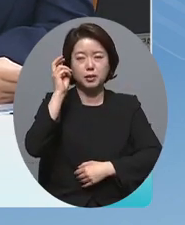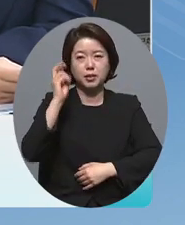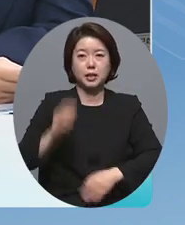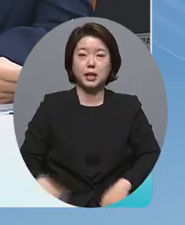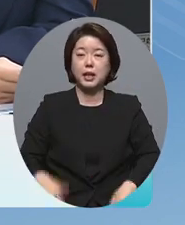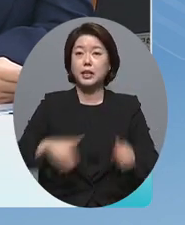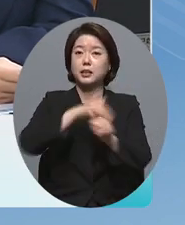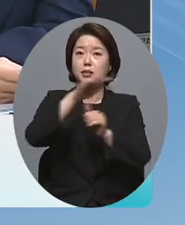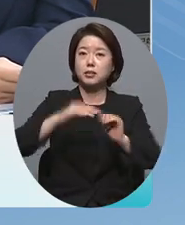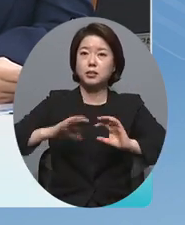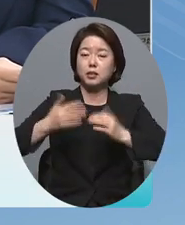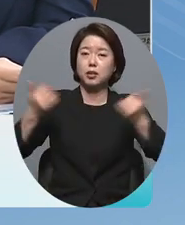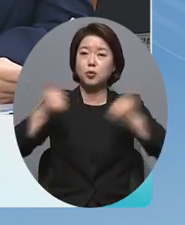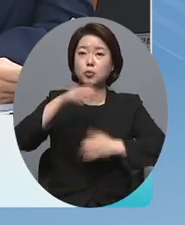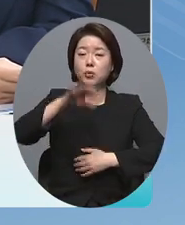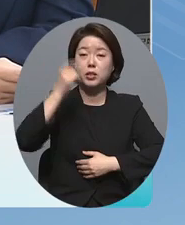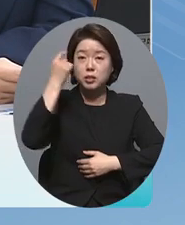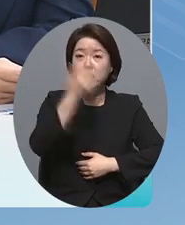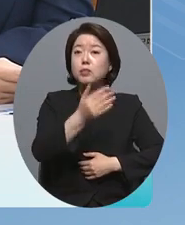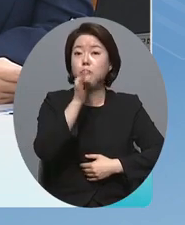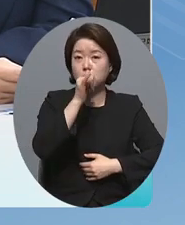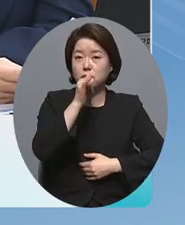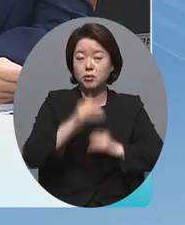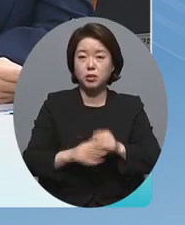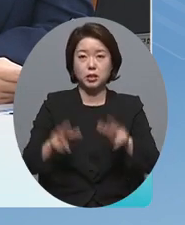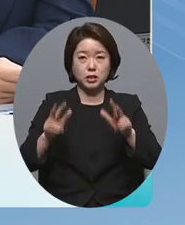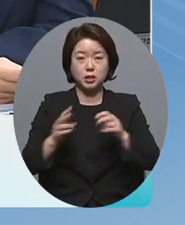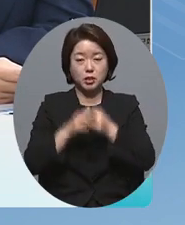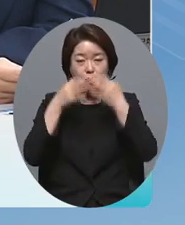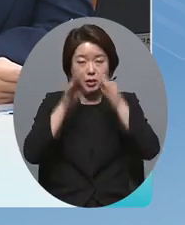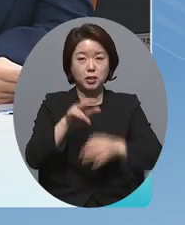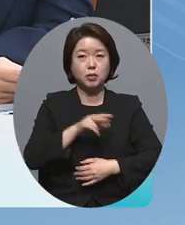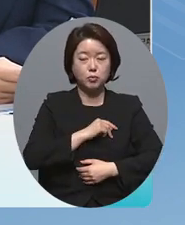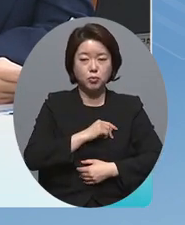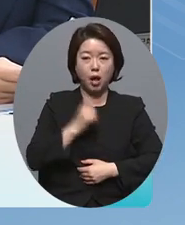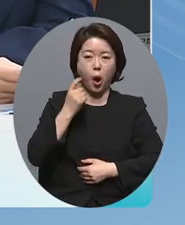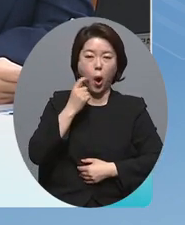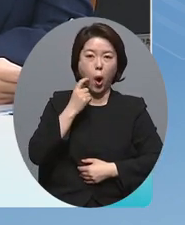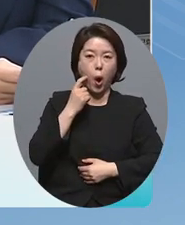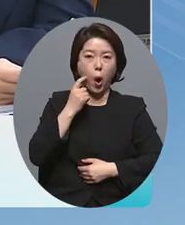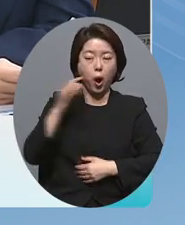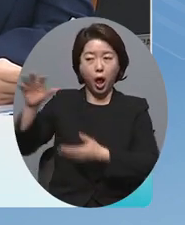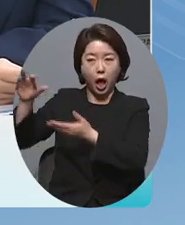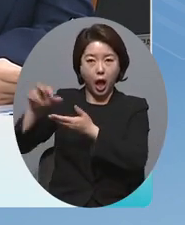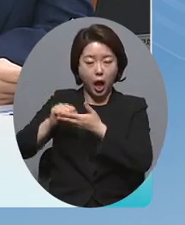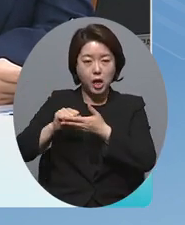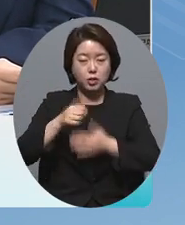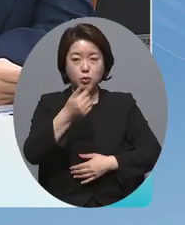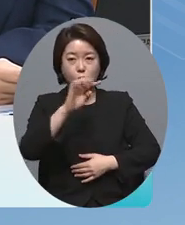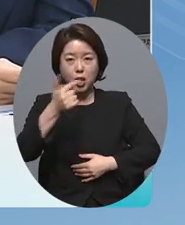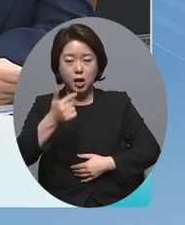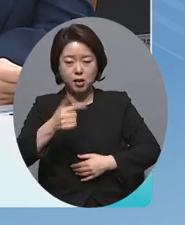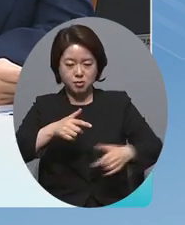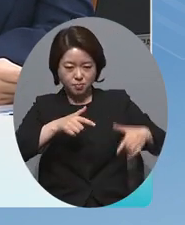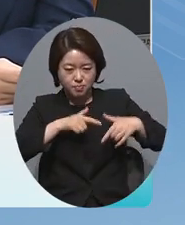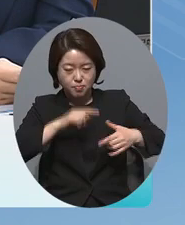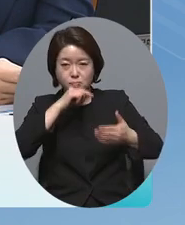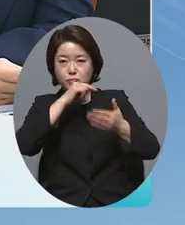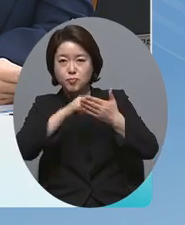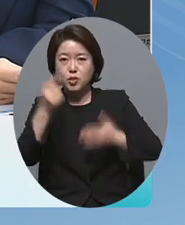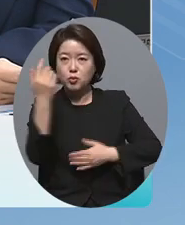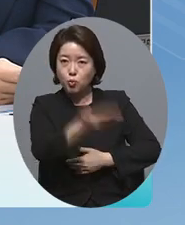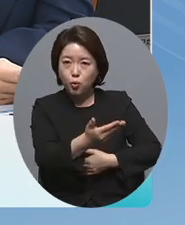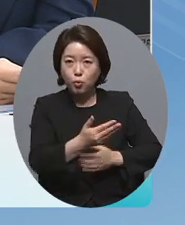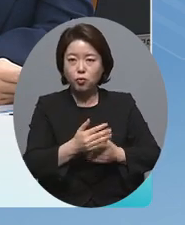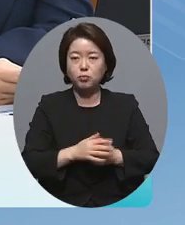그런 상황에서 국회에서 질의를 했기 때문에 현재로서는 김의겸 의원이 허위 사실을 가지고 뭐 한 장관의 명예훼손을 뭐 한 장관만 되겠습니까?